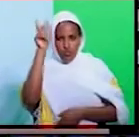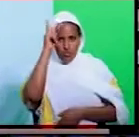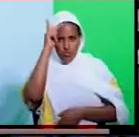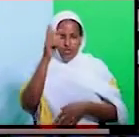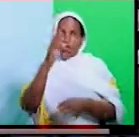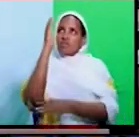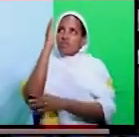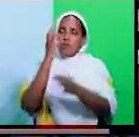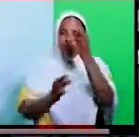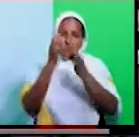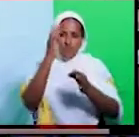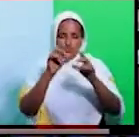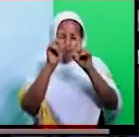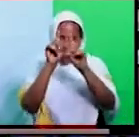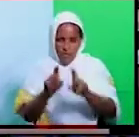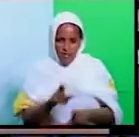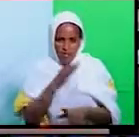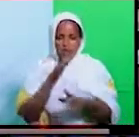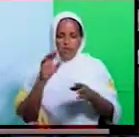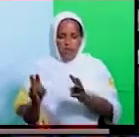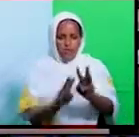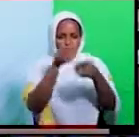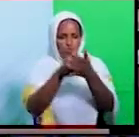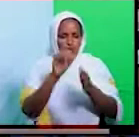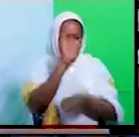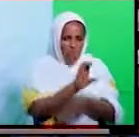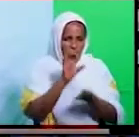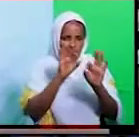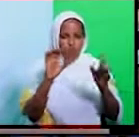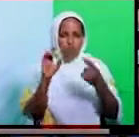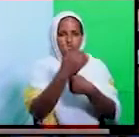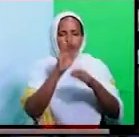መንፈስ ከቃሉ ባሻገር ያለውን መንፈስ ሐሳብ